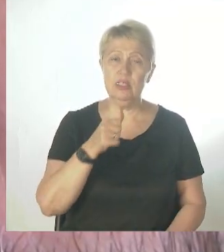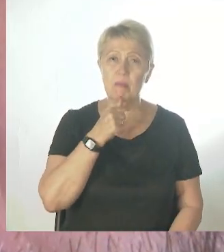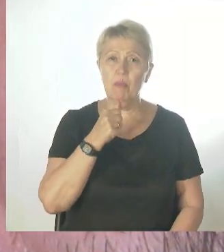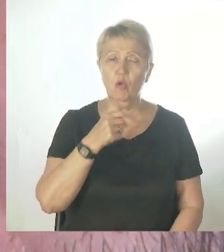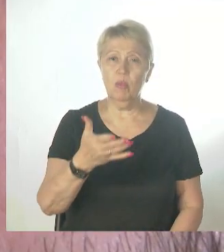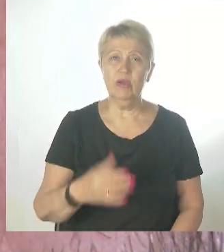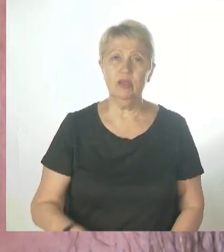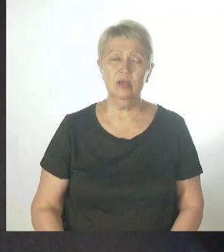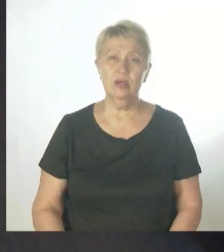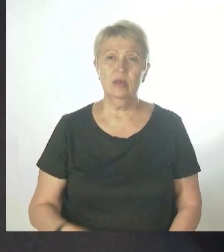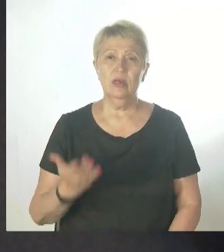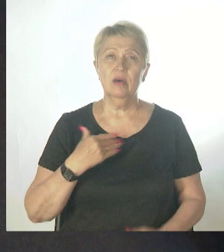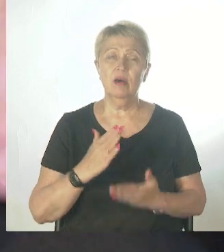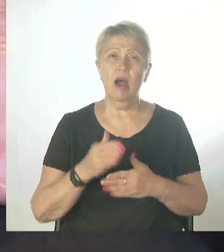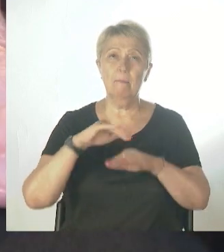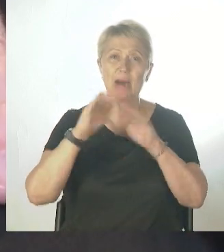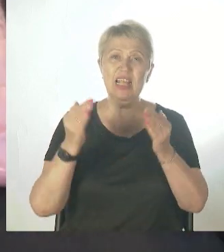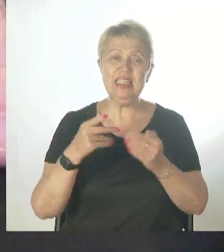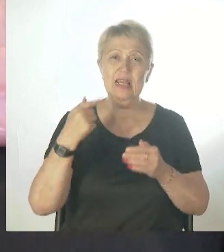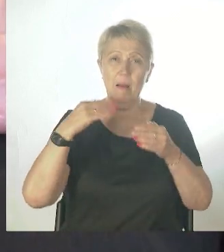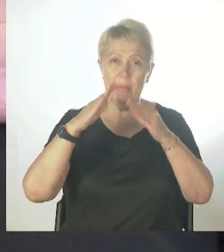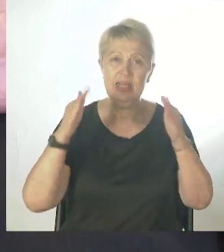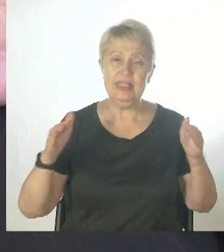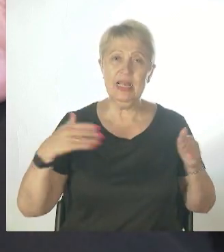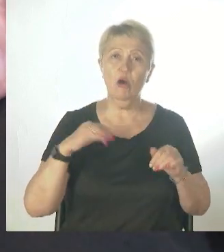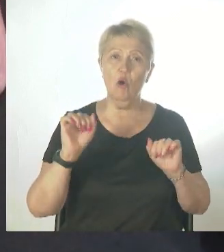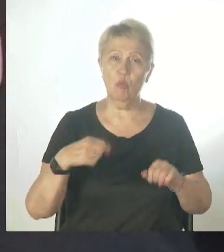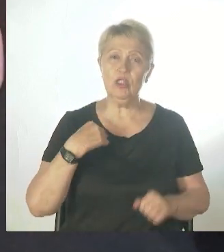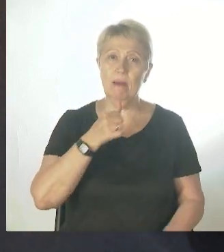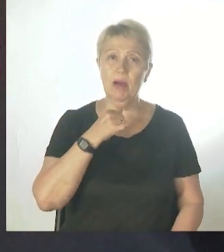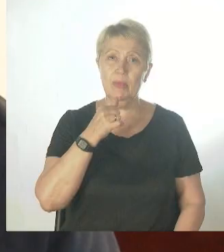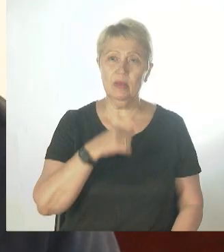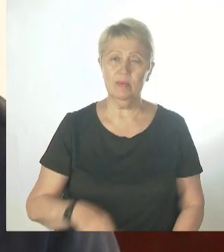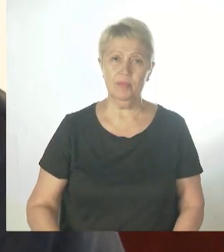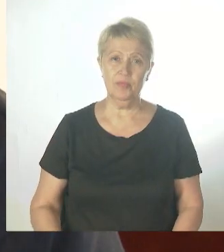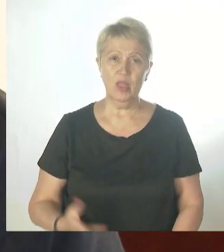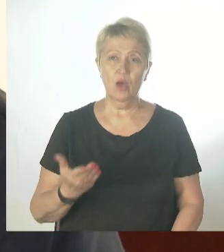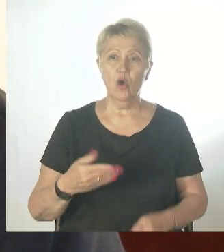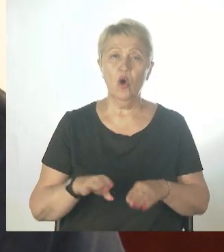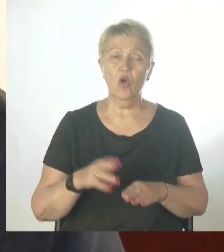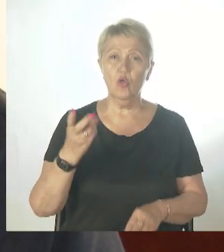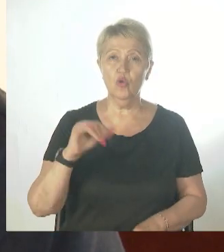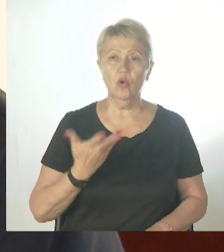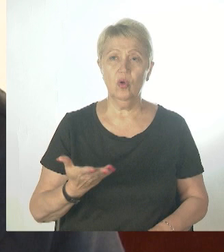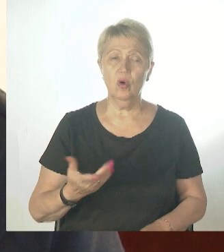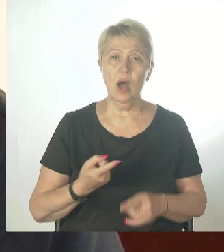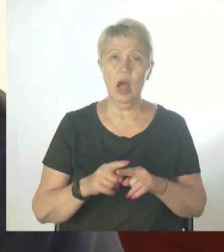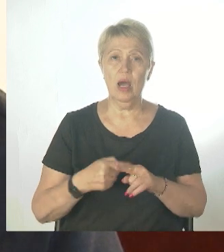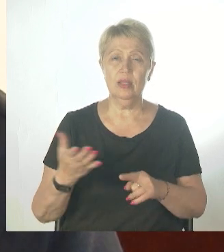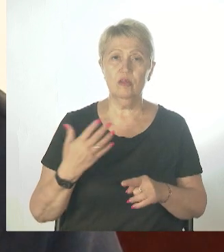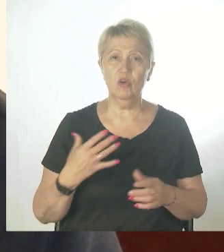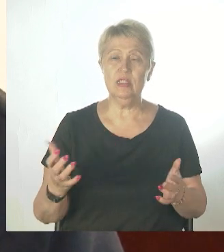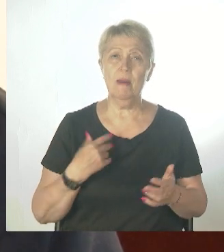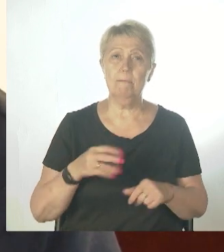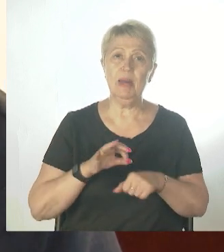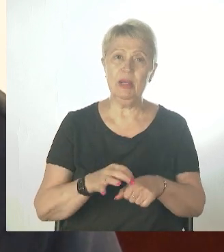в монастырях может быть больше такой возможности, да, немножко попробовать быть монахом еще до пострига. Но, тем не менее, максимально приближенные условия, да, все-таки ребята